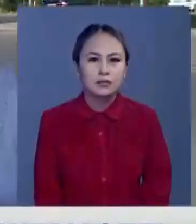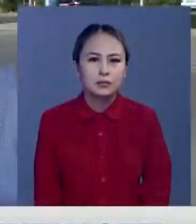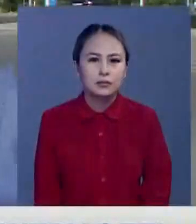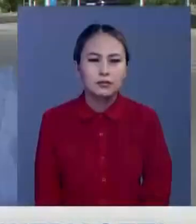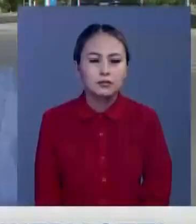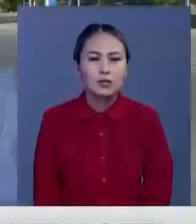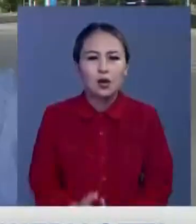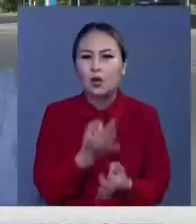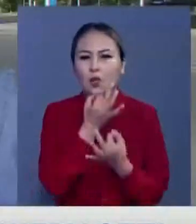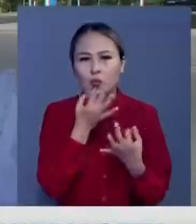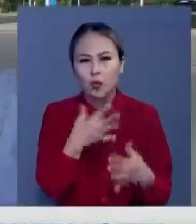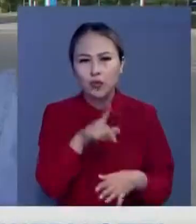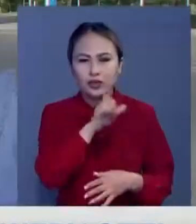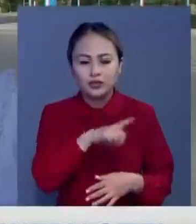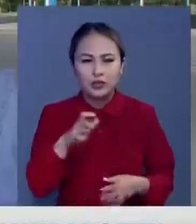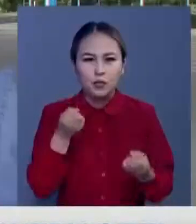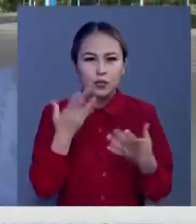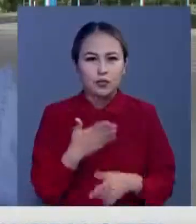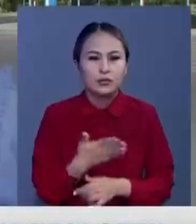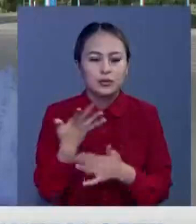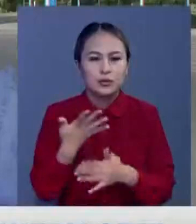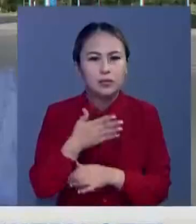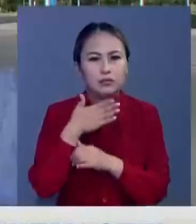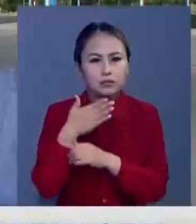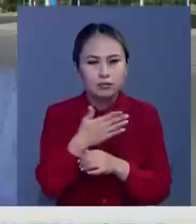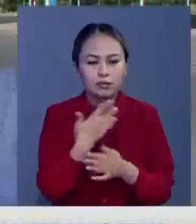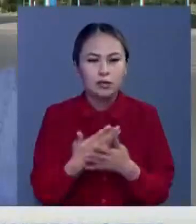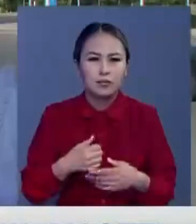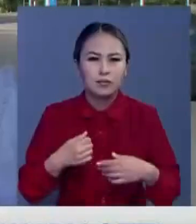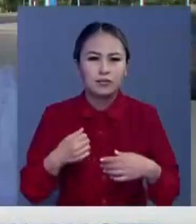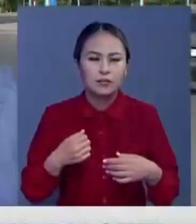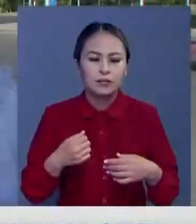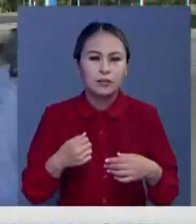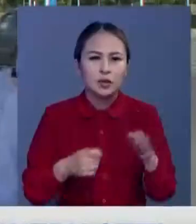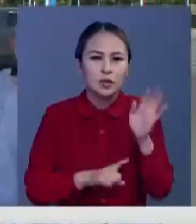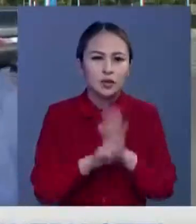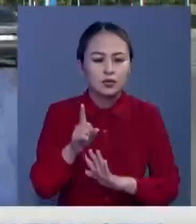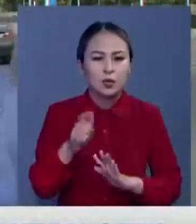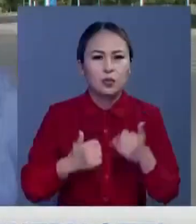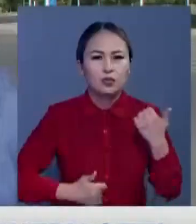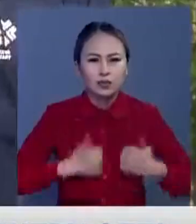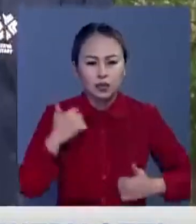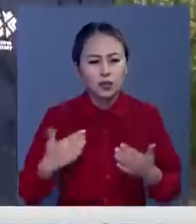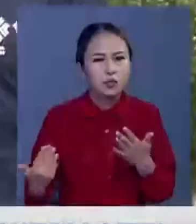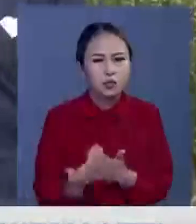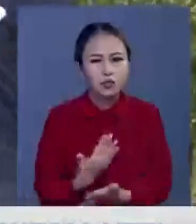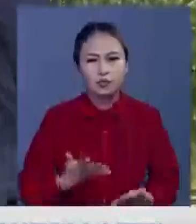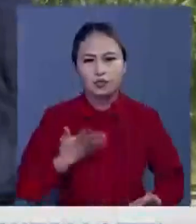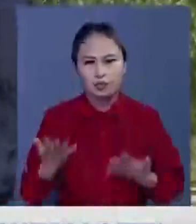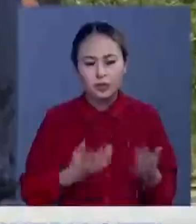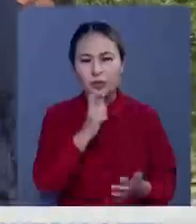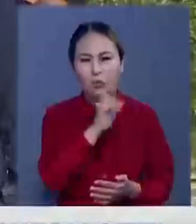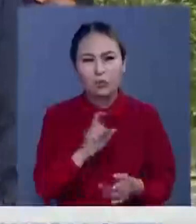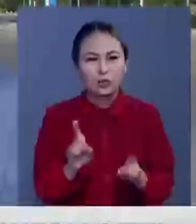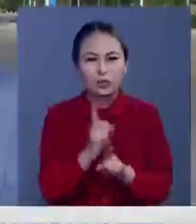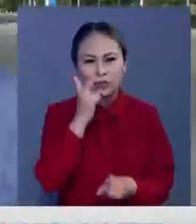Кез келген азамат жай жүргеннен қарап, қолына ту ұстап жүрсе, атқа мініп жүрсе, әлбетте оның айбыны өседі, жаңаша рух алады. Көшеде жүрген азаматтарға